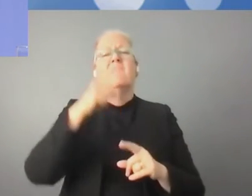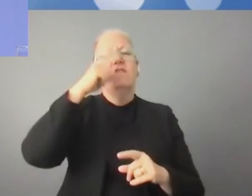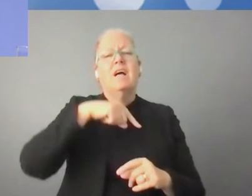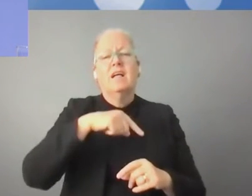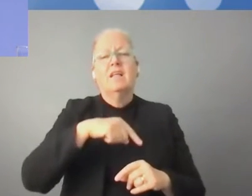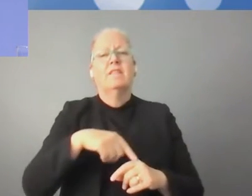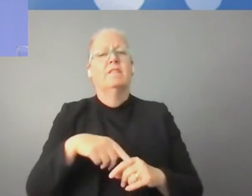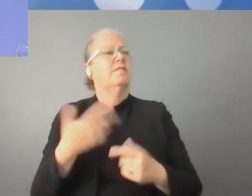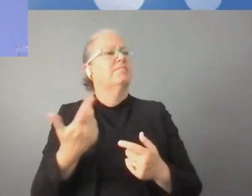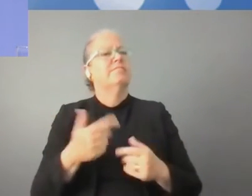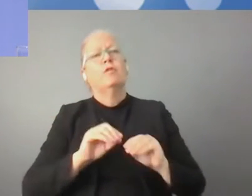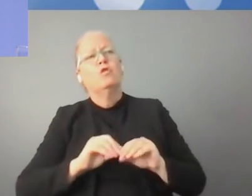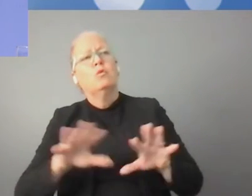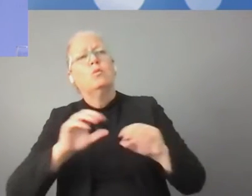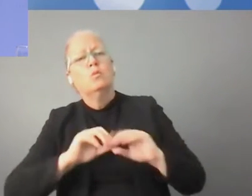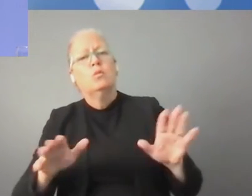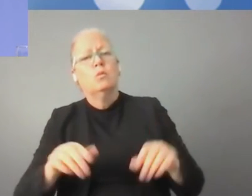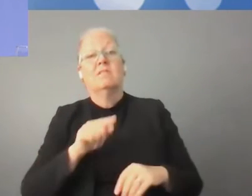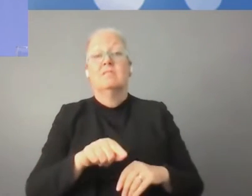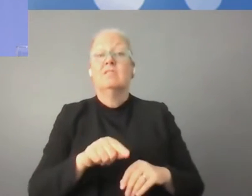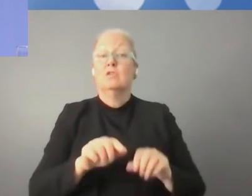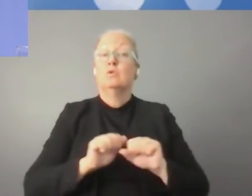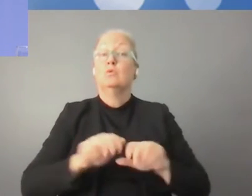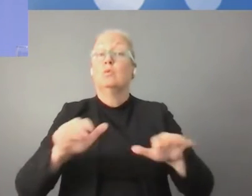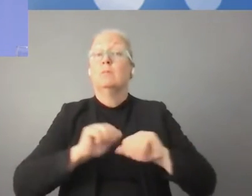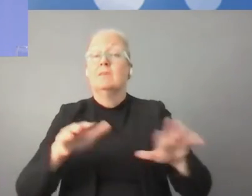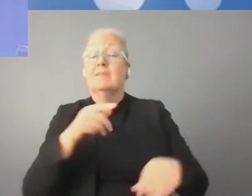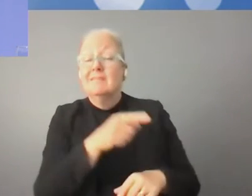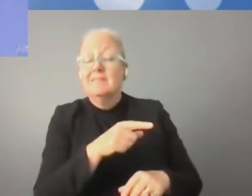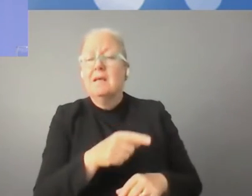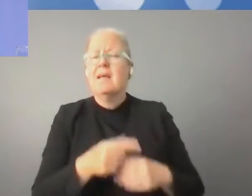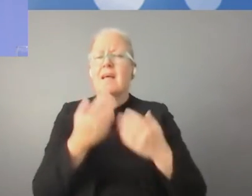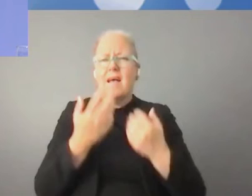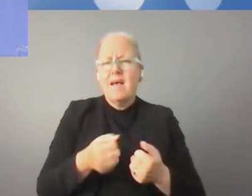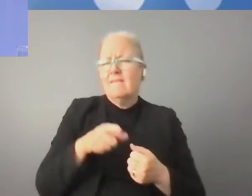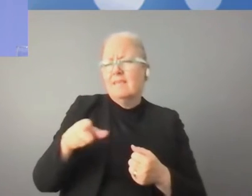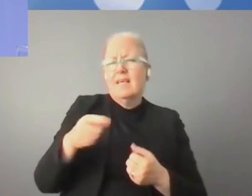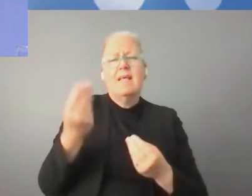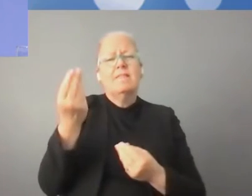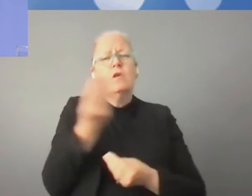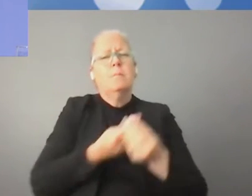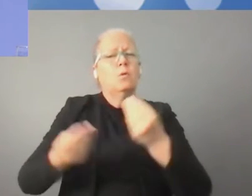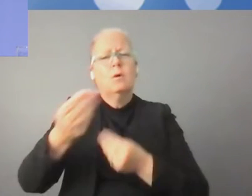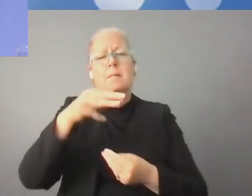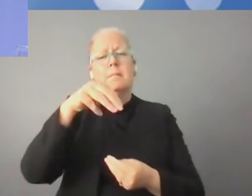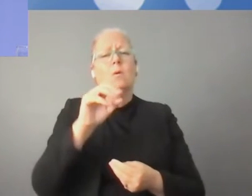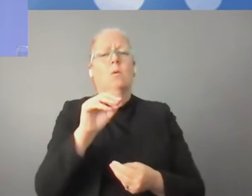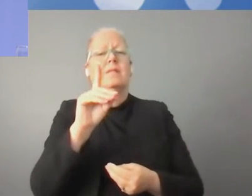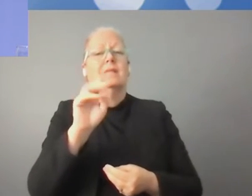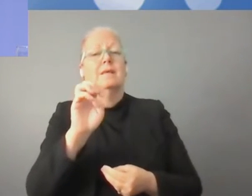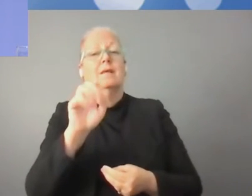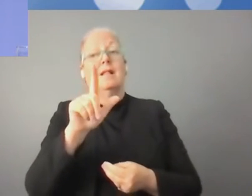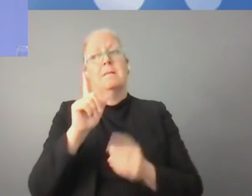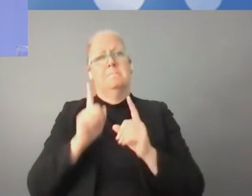а соцсети и предприятия, и это придется урегулировать. Но если удалось это сделать с промышленностью, с